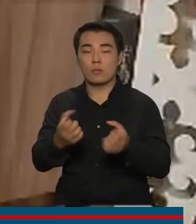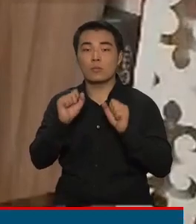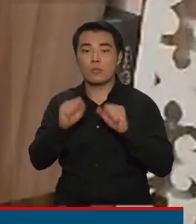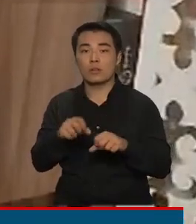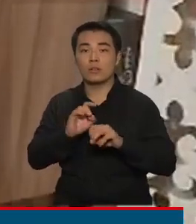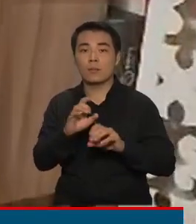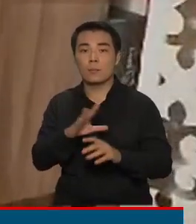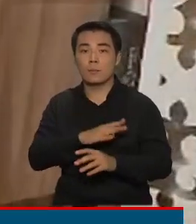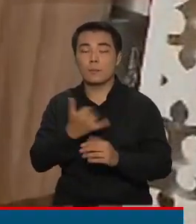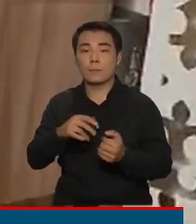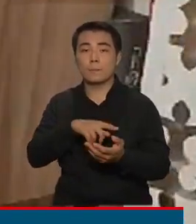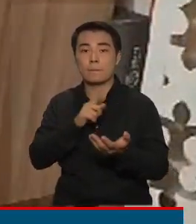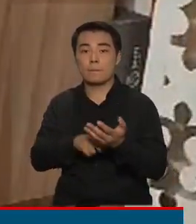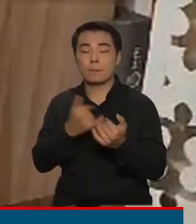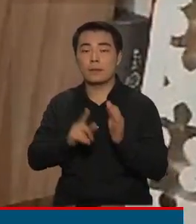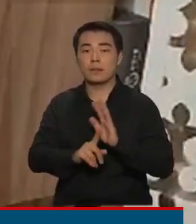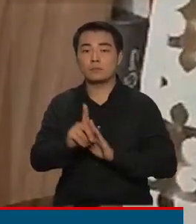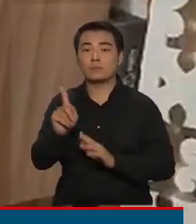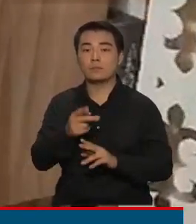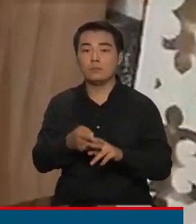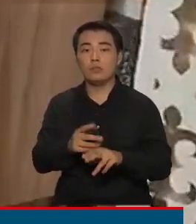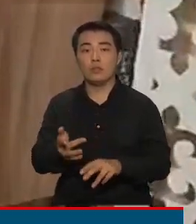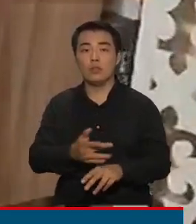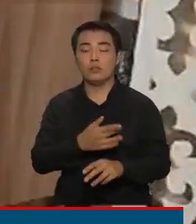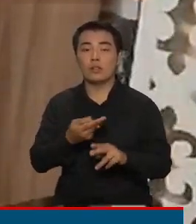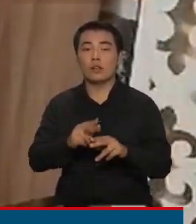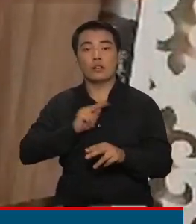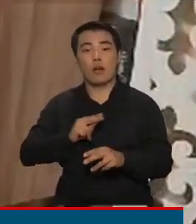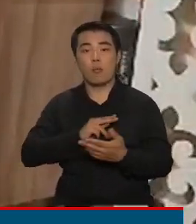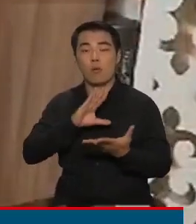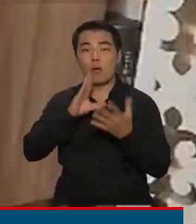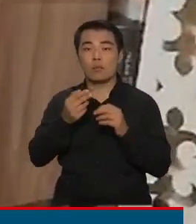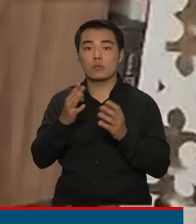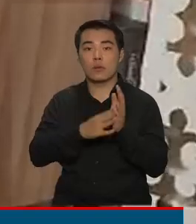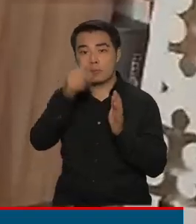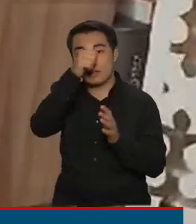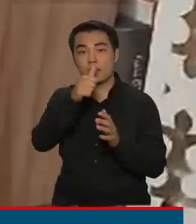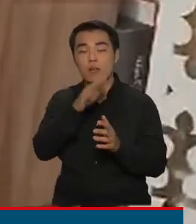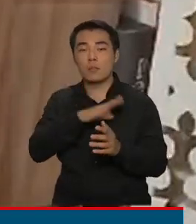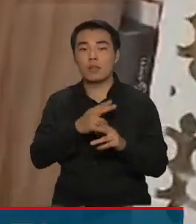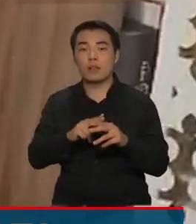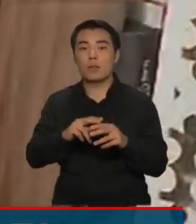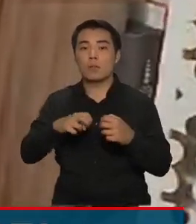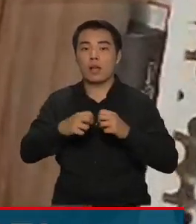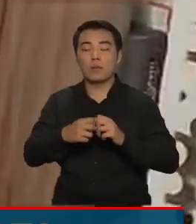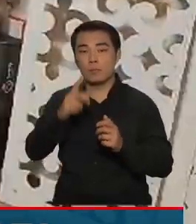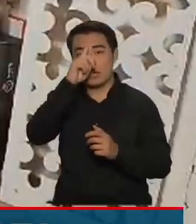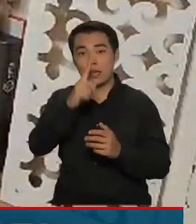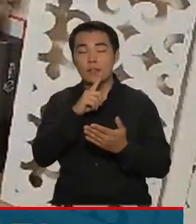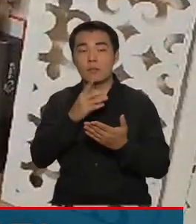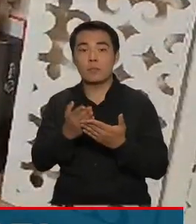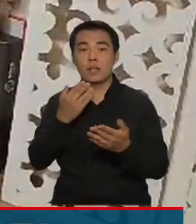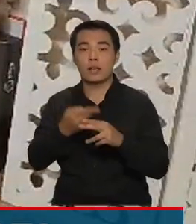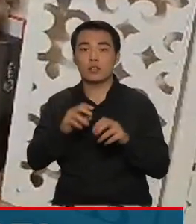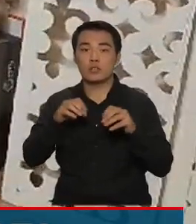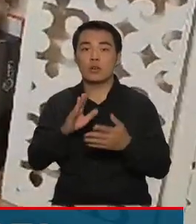осы сұрақтың басы қасында жүргенімізге 9 ай болды. Бұл мәселе осыдан бір ай бұрын шешіліп,